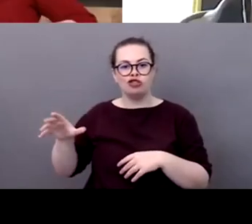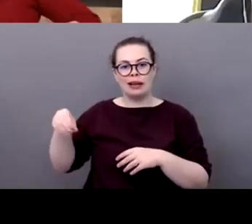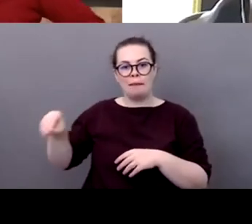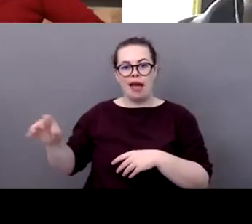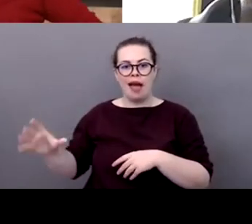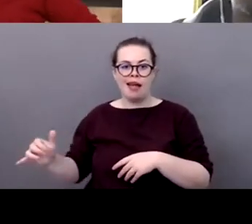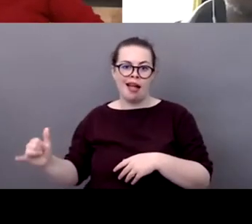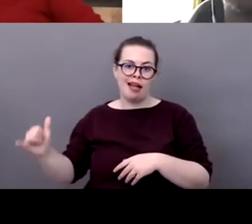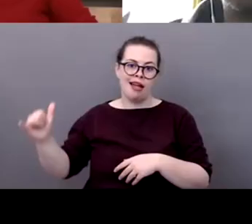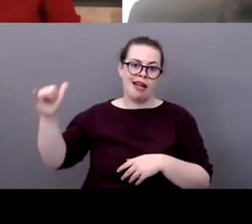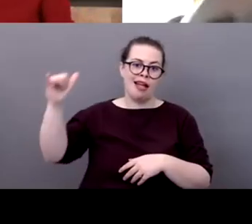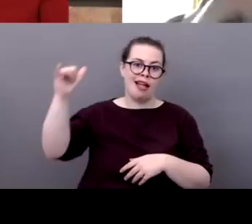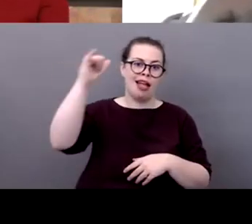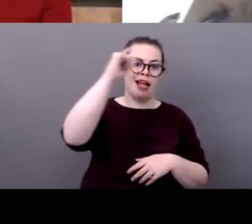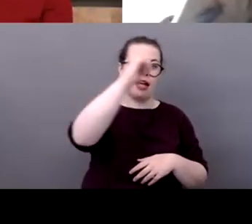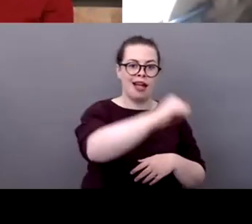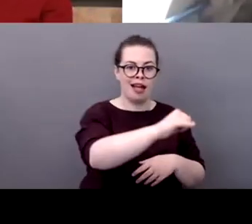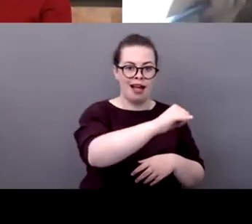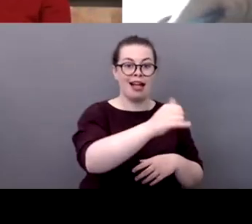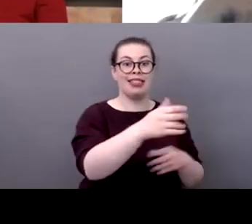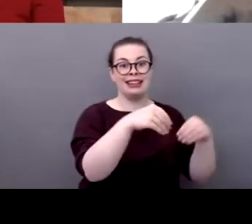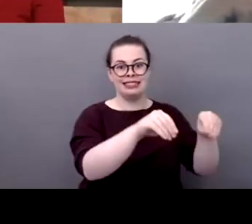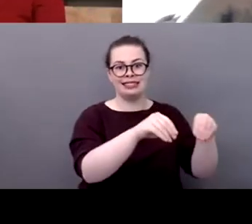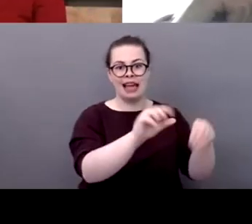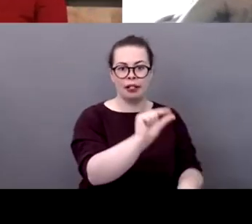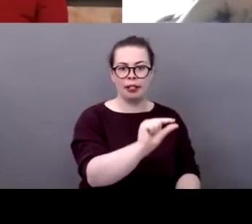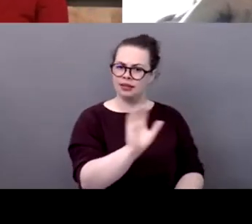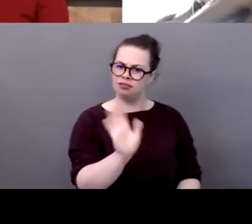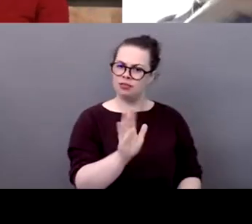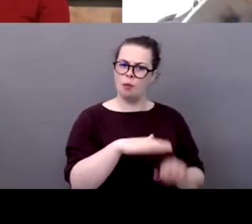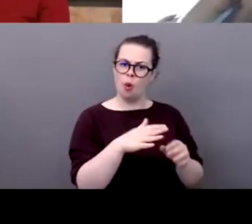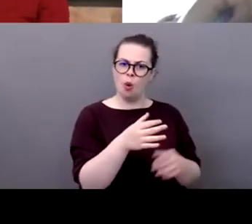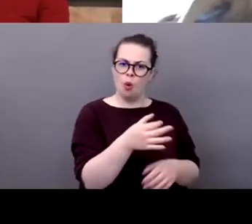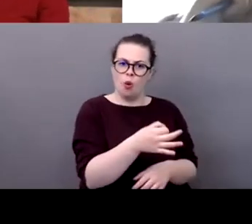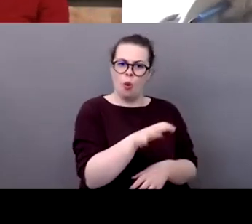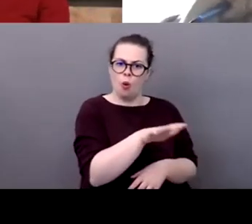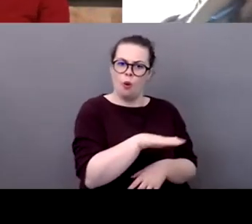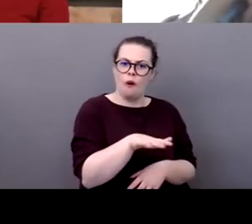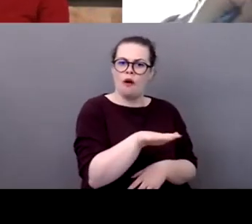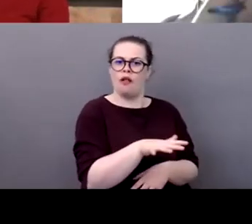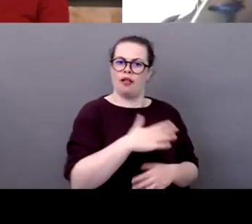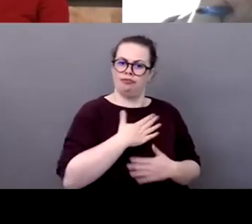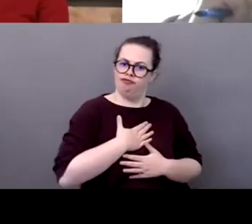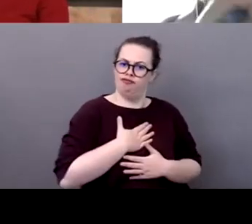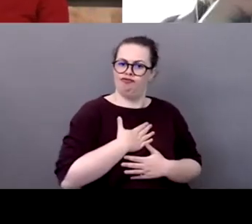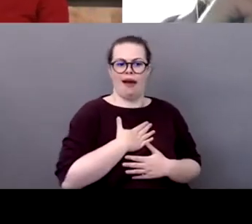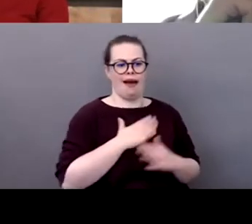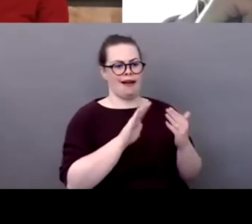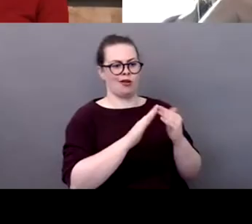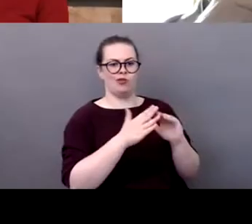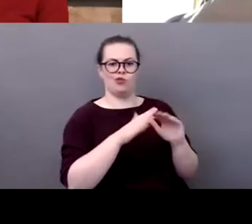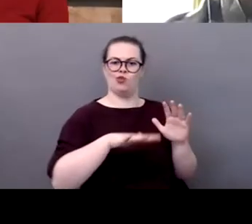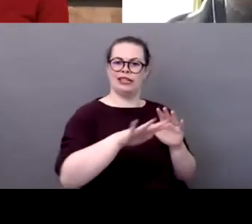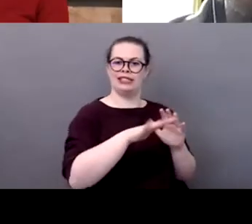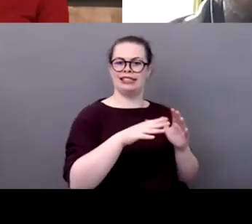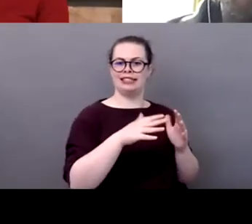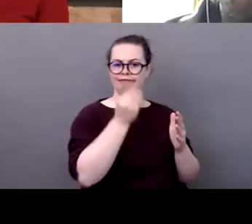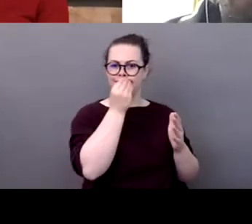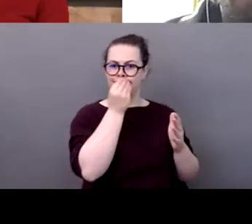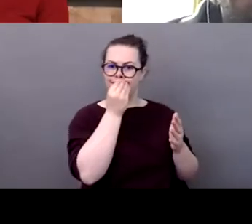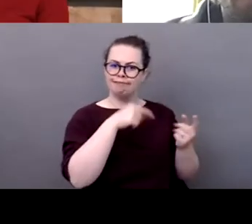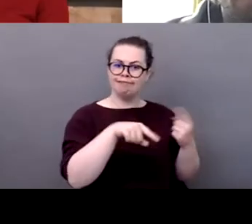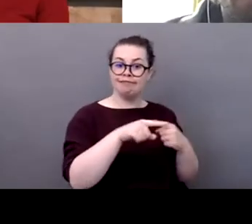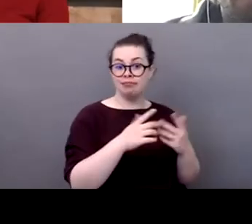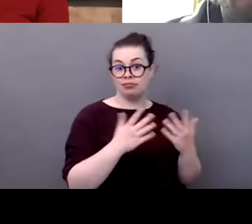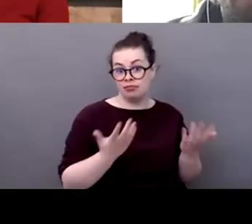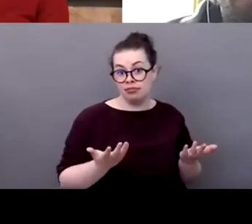ces barquettes en plastique, voilà un problème qui fait qu'aujourd'hui, peut-être, serait-il souhaitable d'en limiter l'accès, certes,